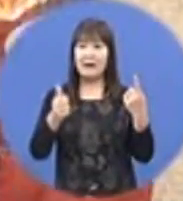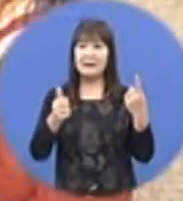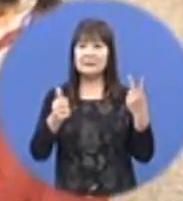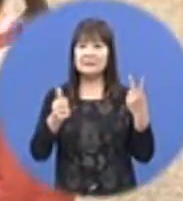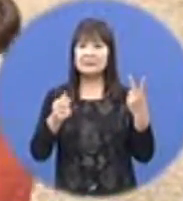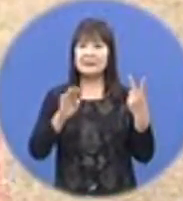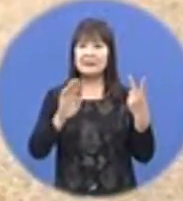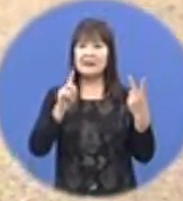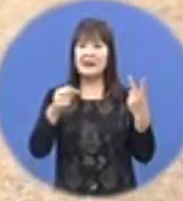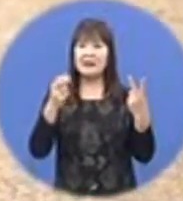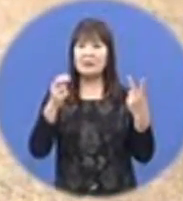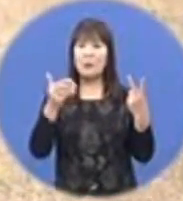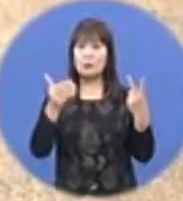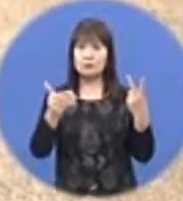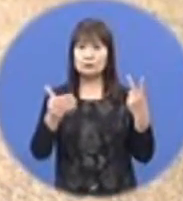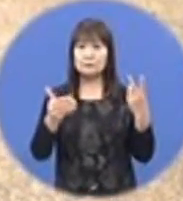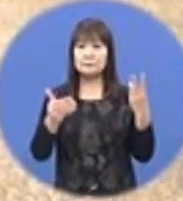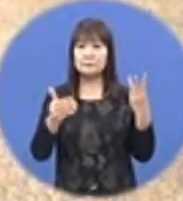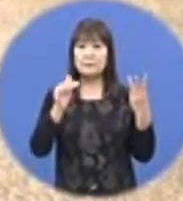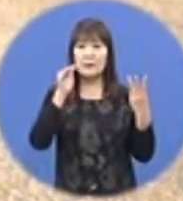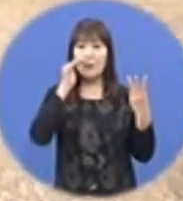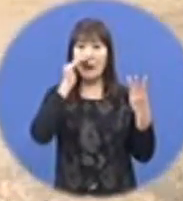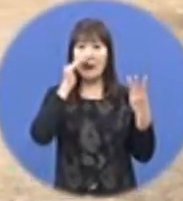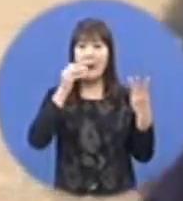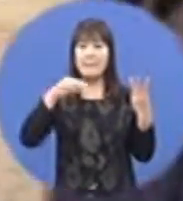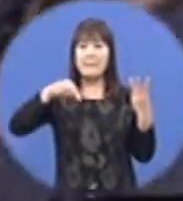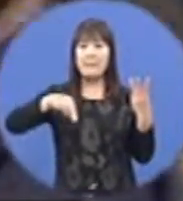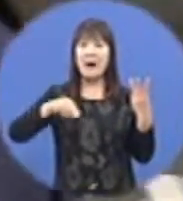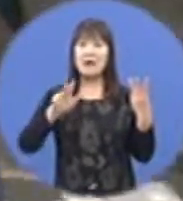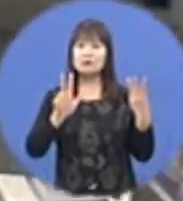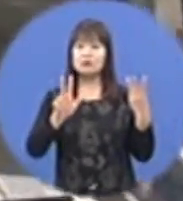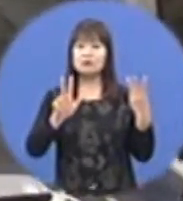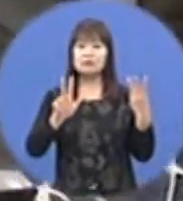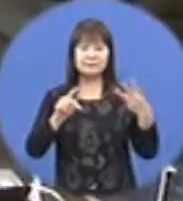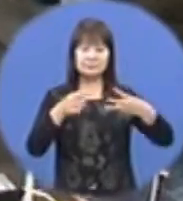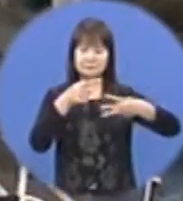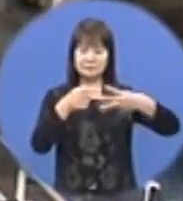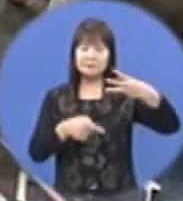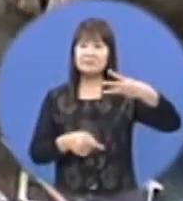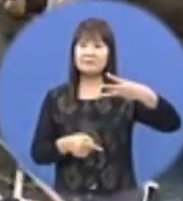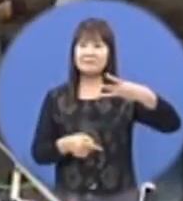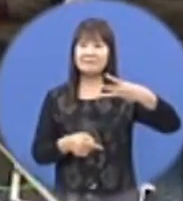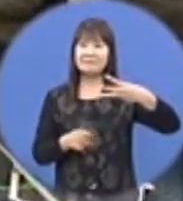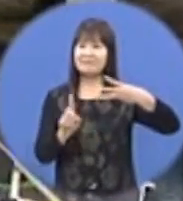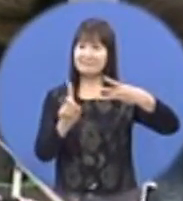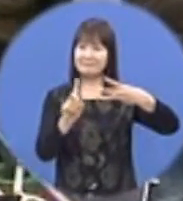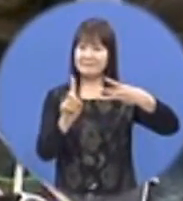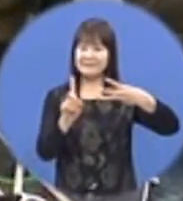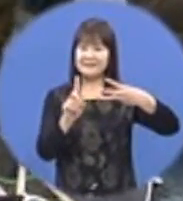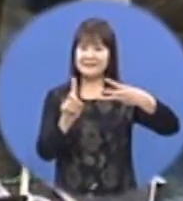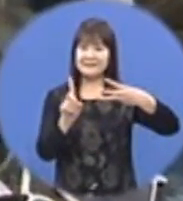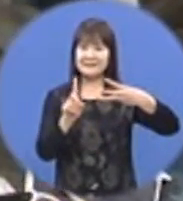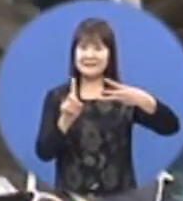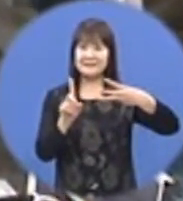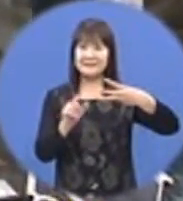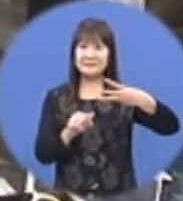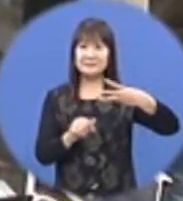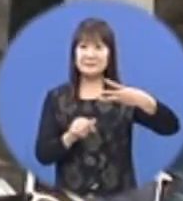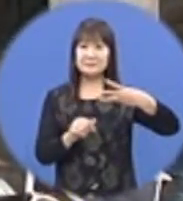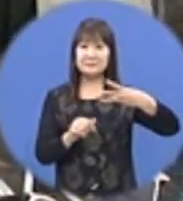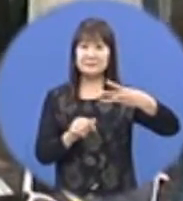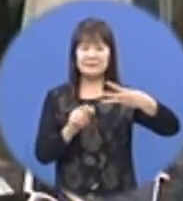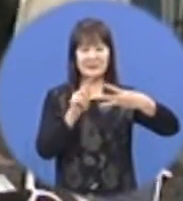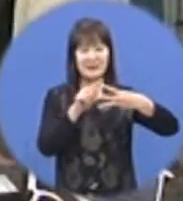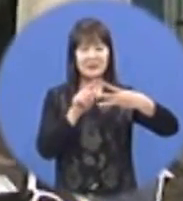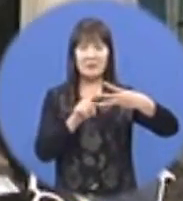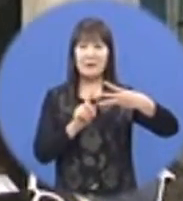番元禄、3番若丸。さあ、この3つのうちどれでしょう。 どれも